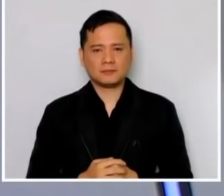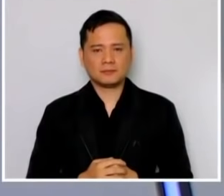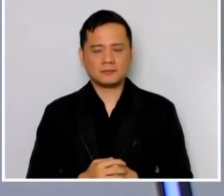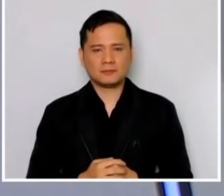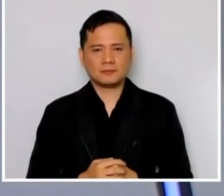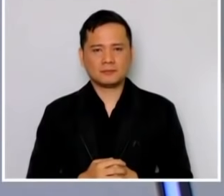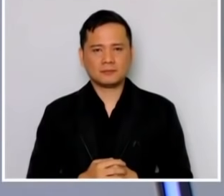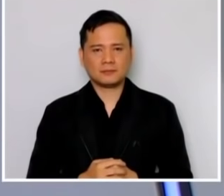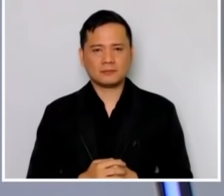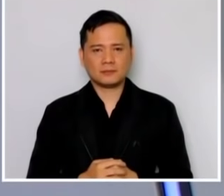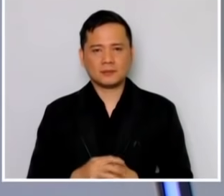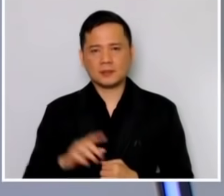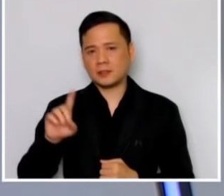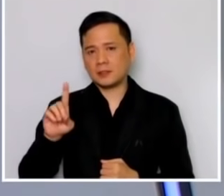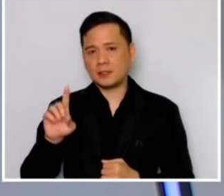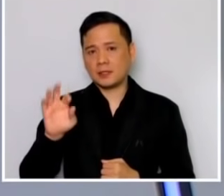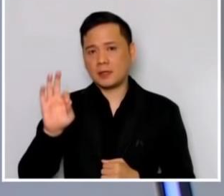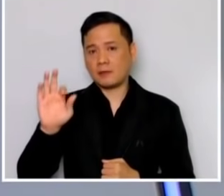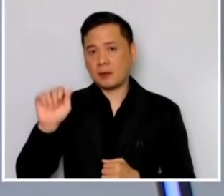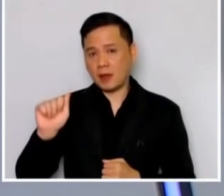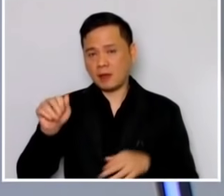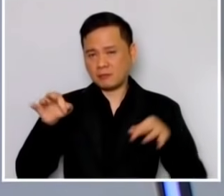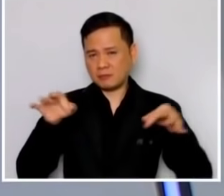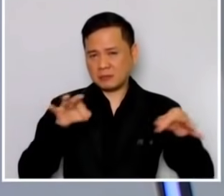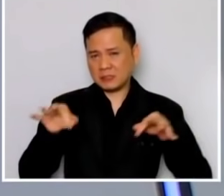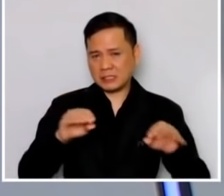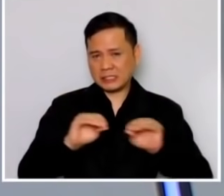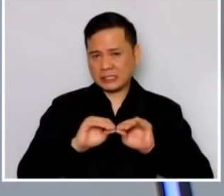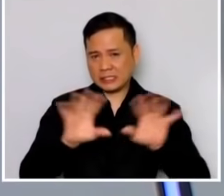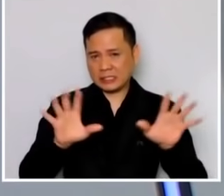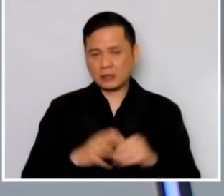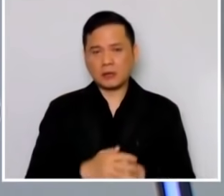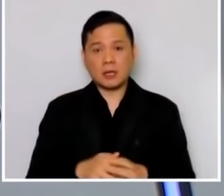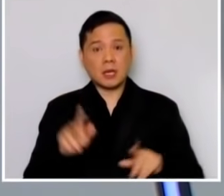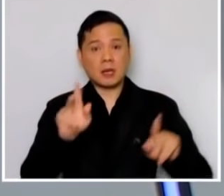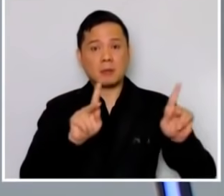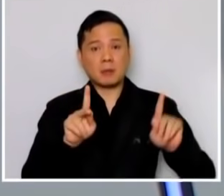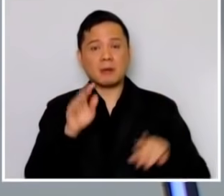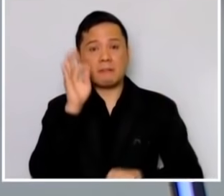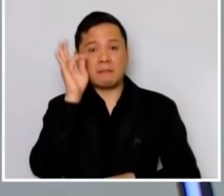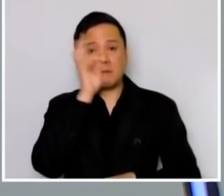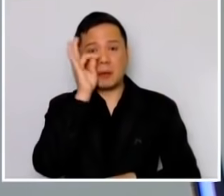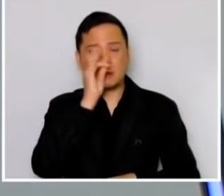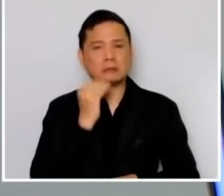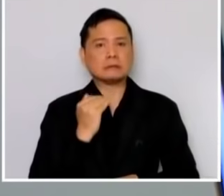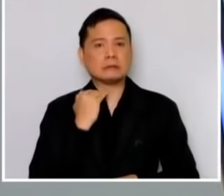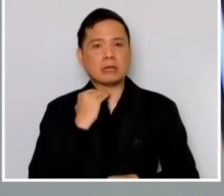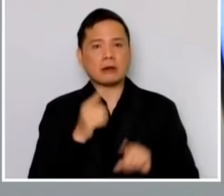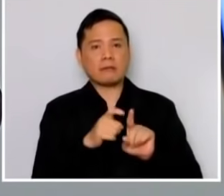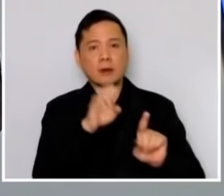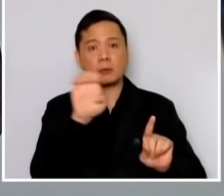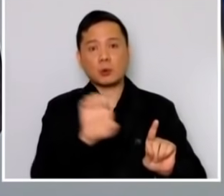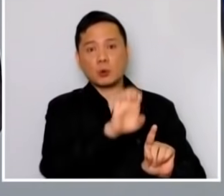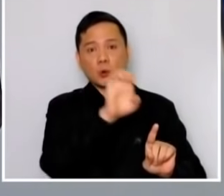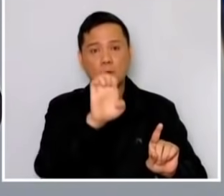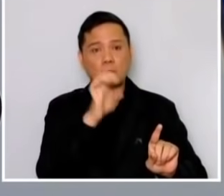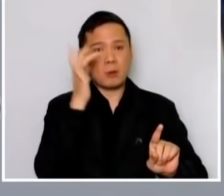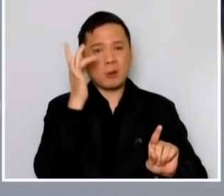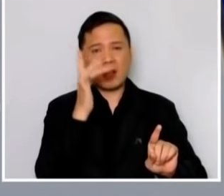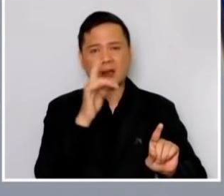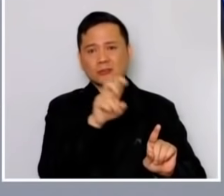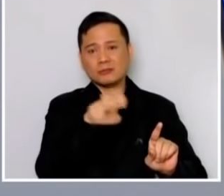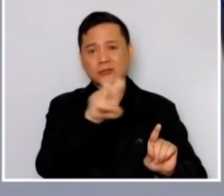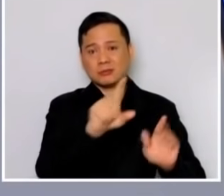Nilinaw ng DFA na ang repatriation flights galing Europa para sa mga na-stranded na Pinoy dahil sa travel ban ay